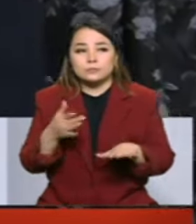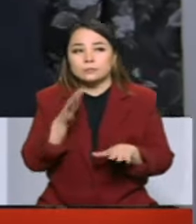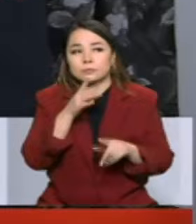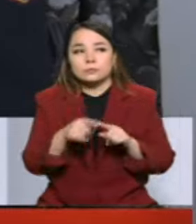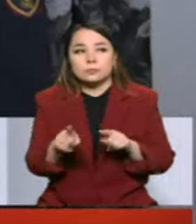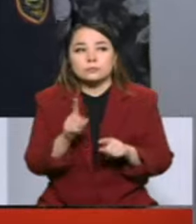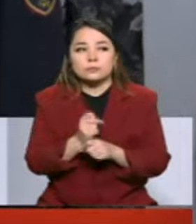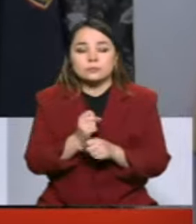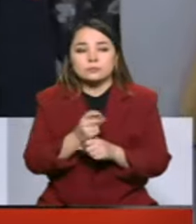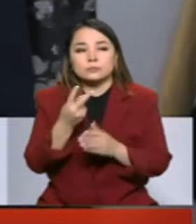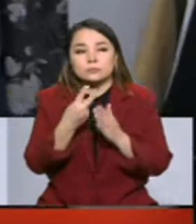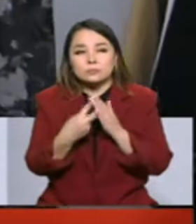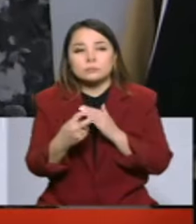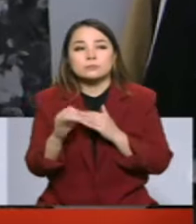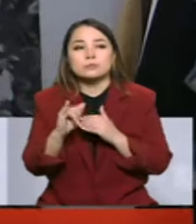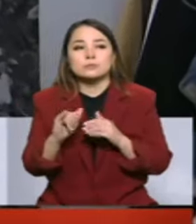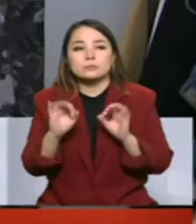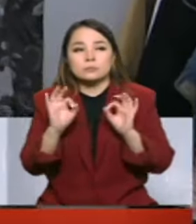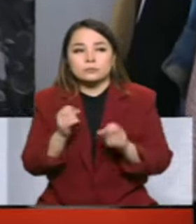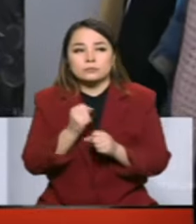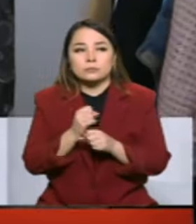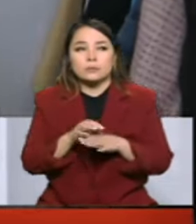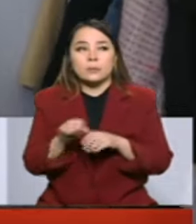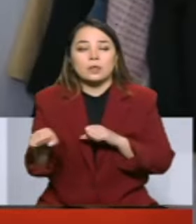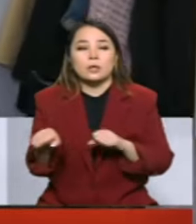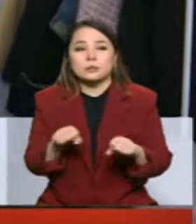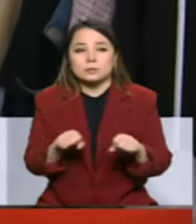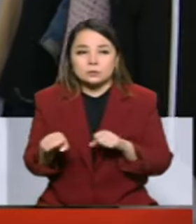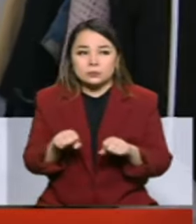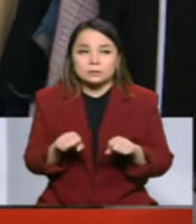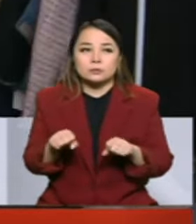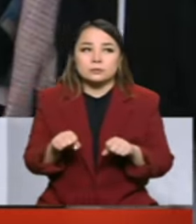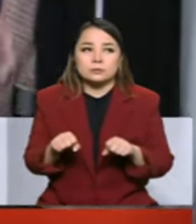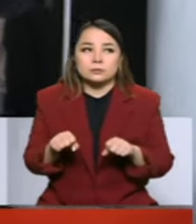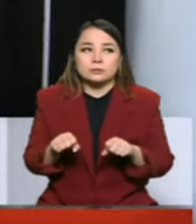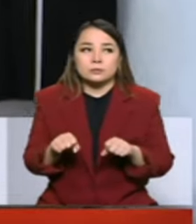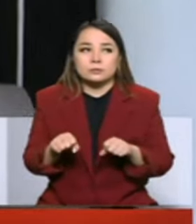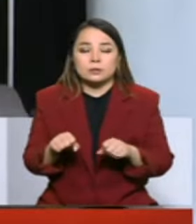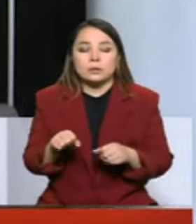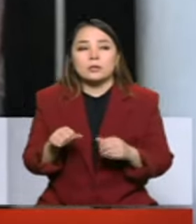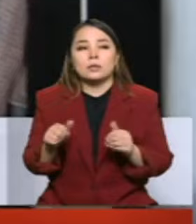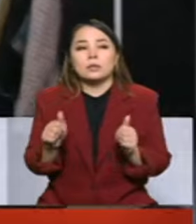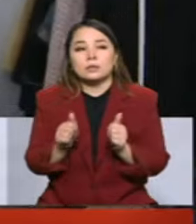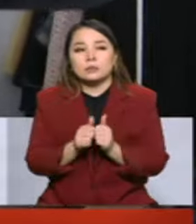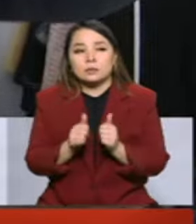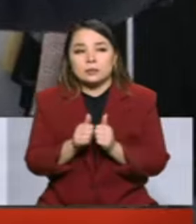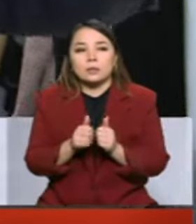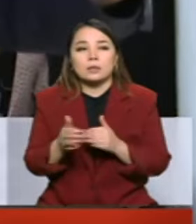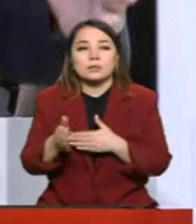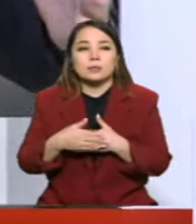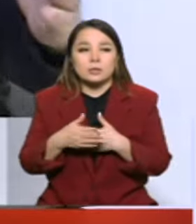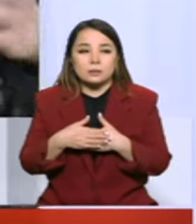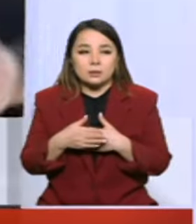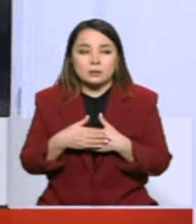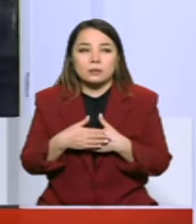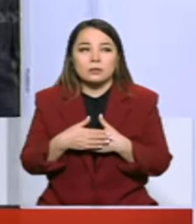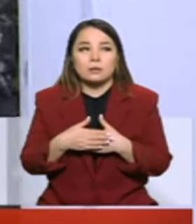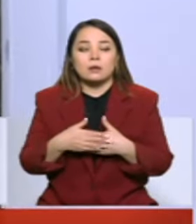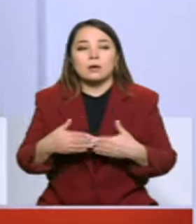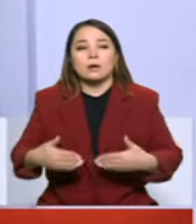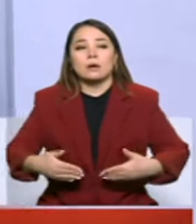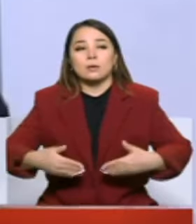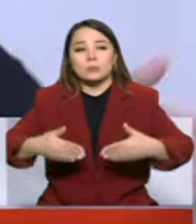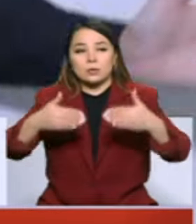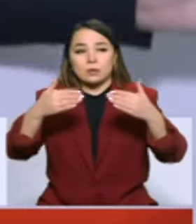кезде қай жерге жасырынған дұрыс? Жер сілкінген уақытта есік жақтауларына немесе іргелі қабырғалардың,